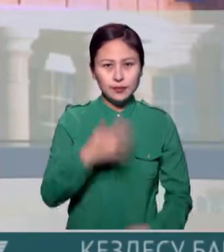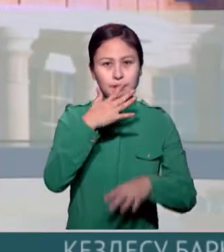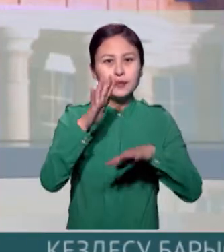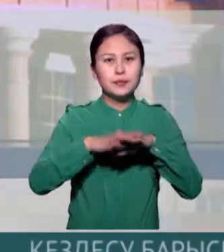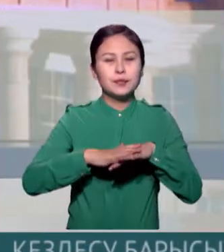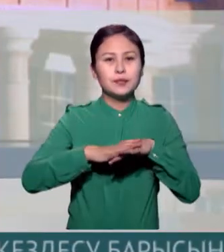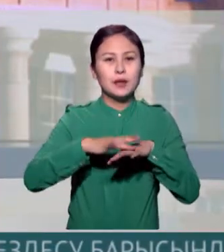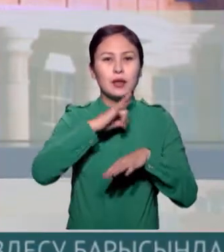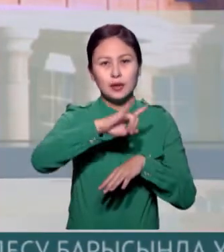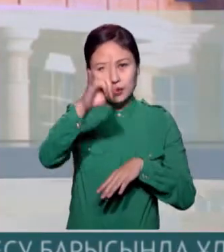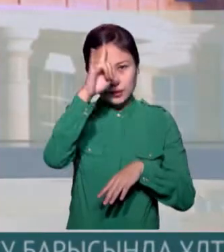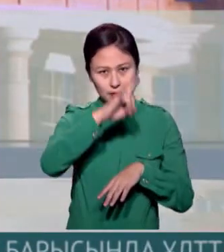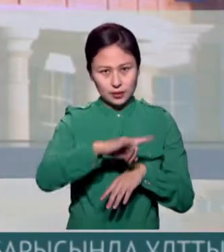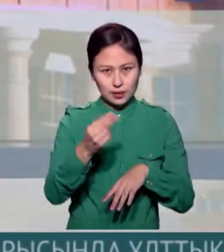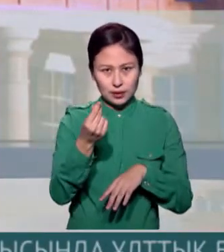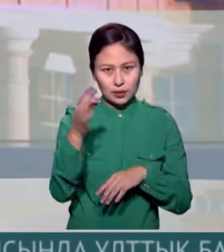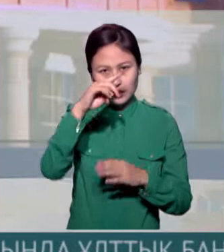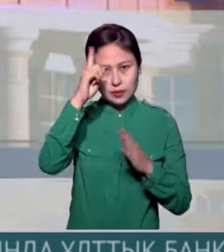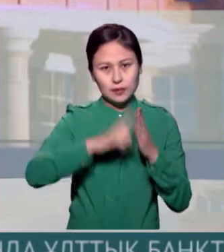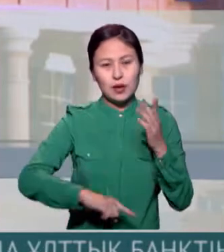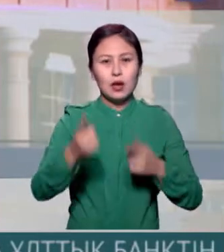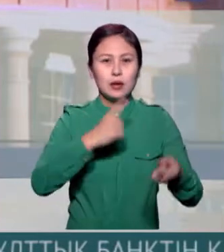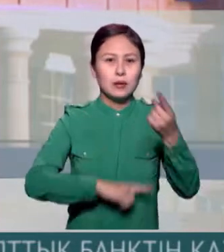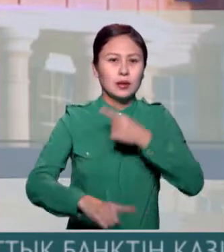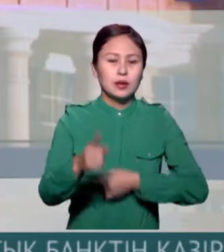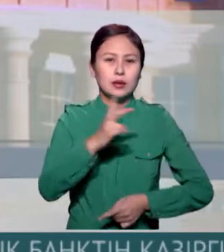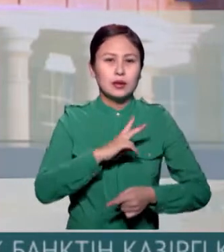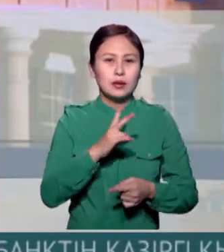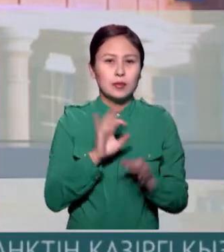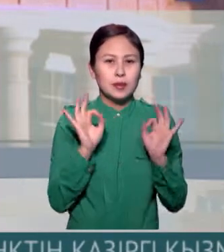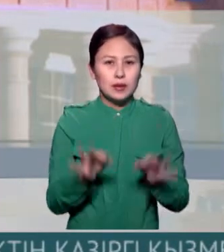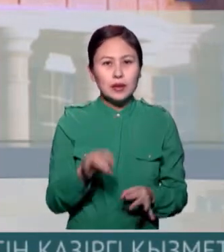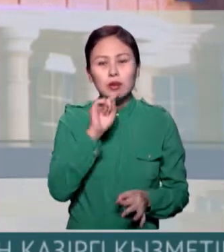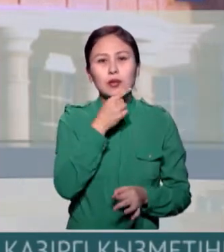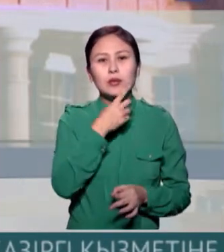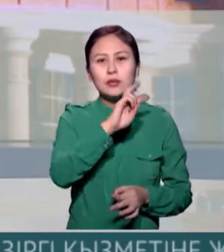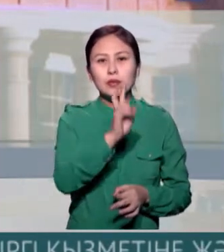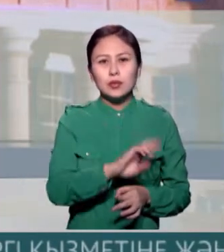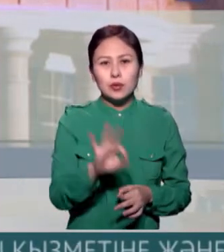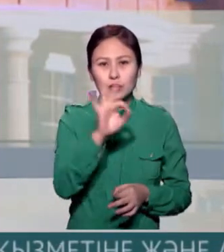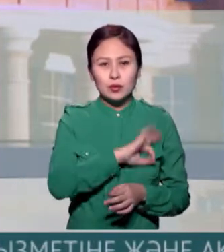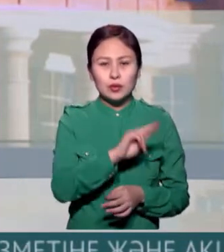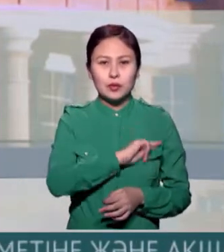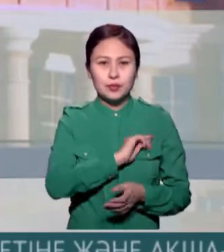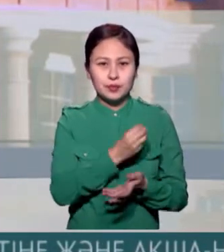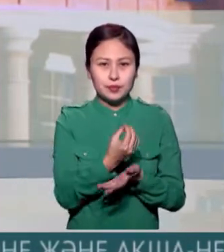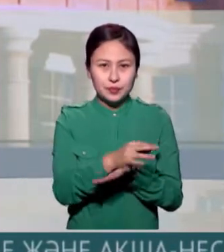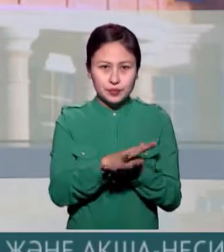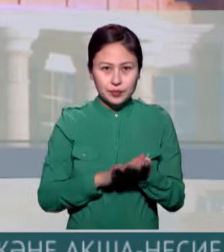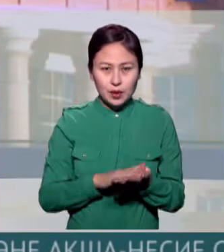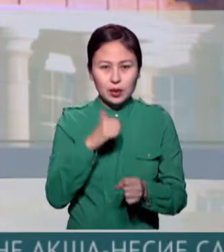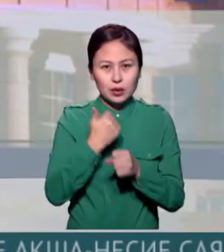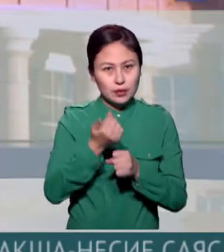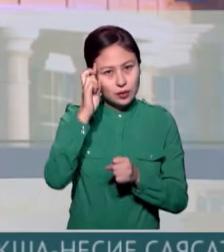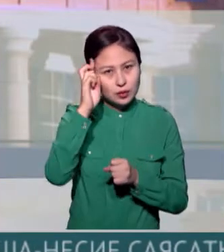Ұлттық банк қазақстандықтардың теңгеге деген сенімін қайта орнықтыру үшін шаралар қабылдап, экономиканы долларсыздандыру жұмыстарын жалғастыруы тиіс.